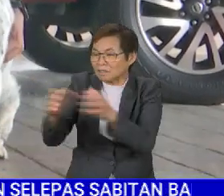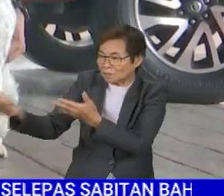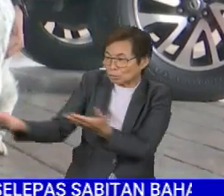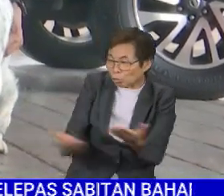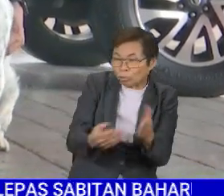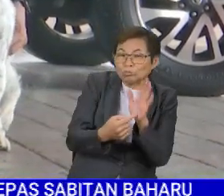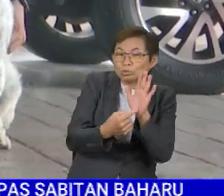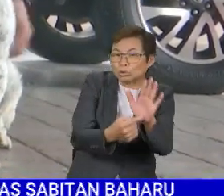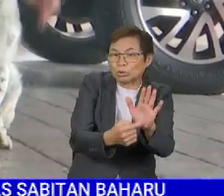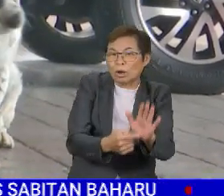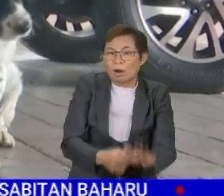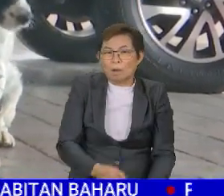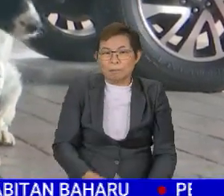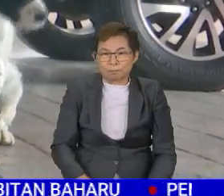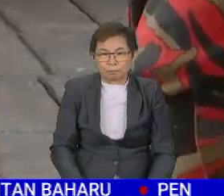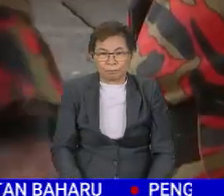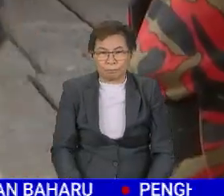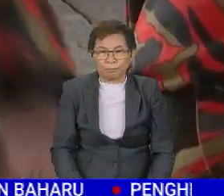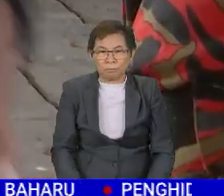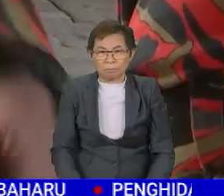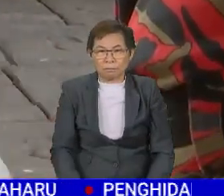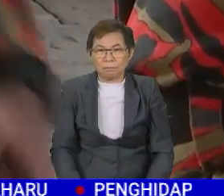k9 grows dan Franky